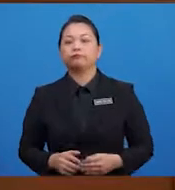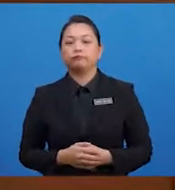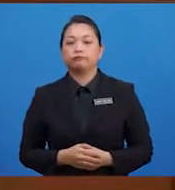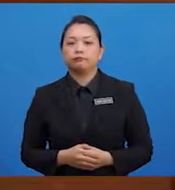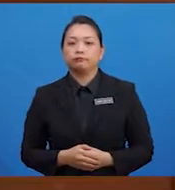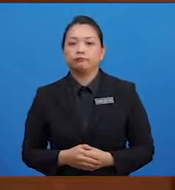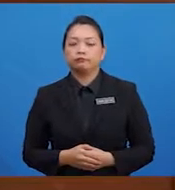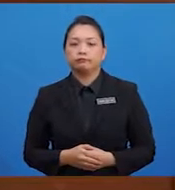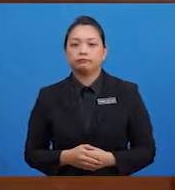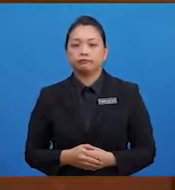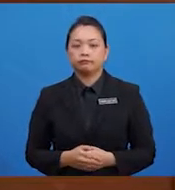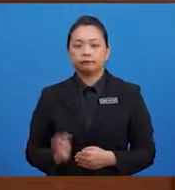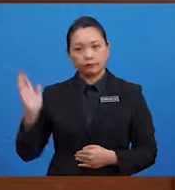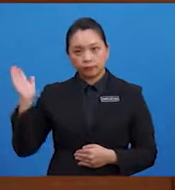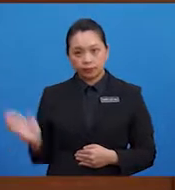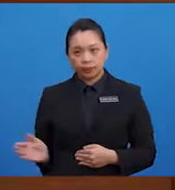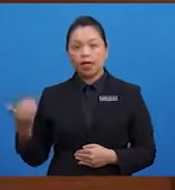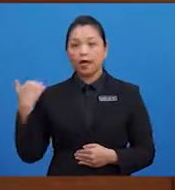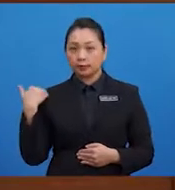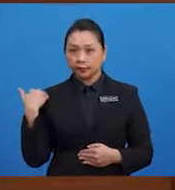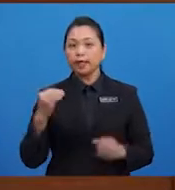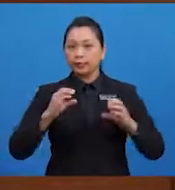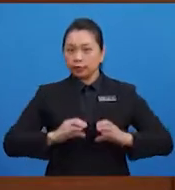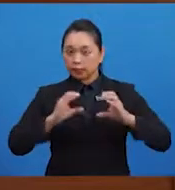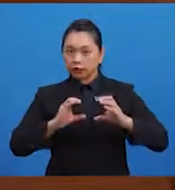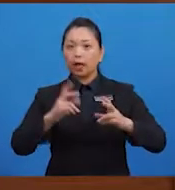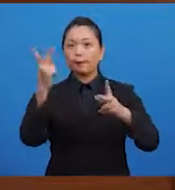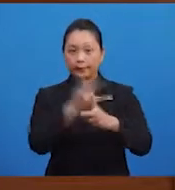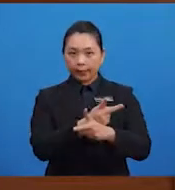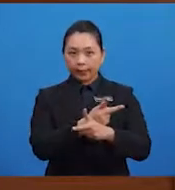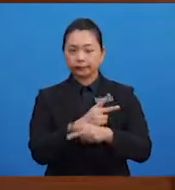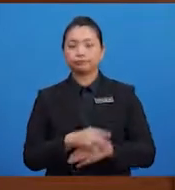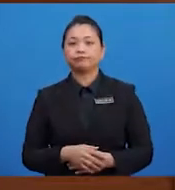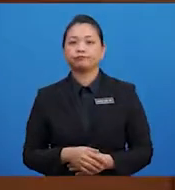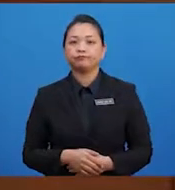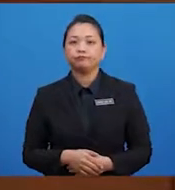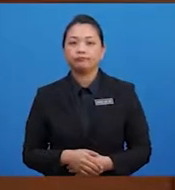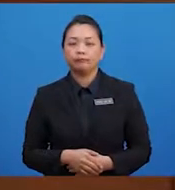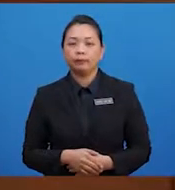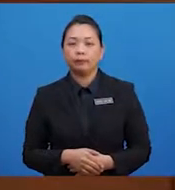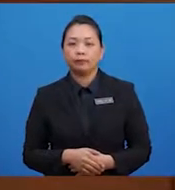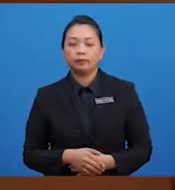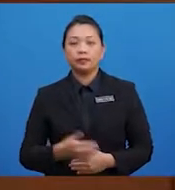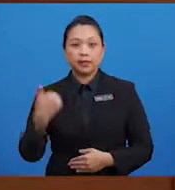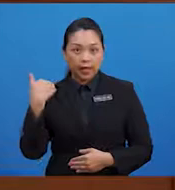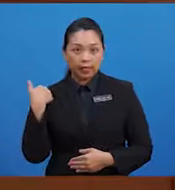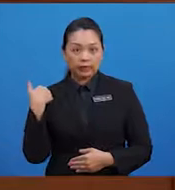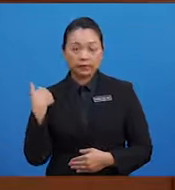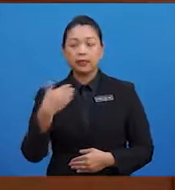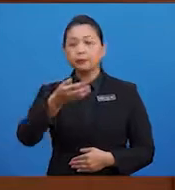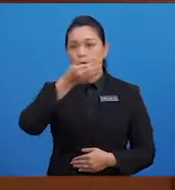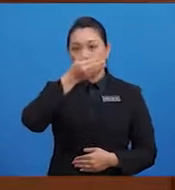Berikut merupakan tata cara pemakaian PPE. PPE yang diperlukan adalah penutup hidung dan